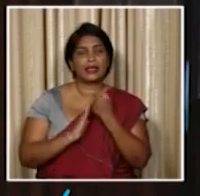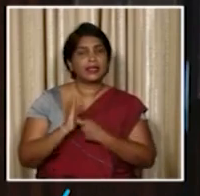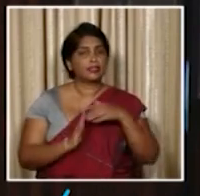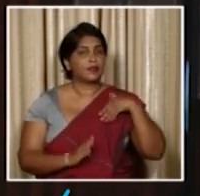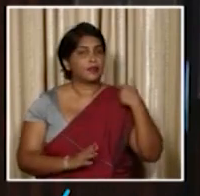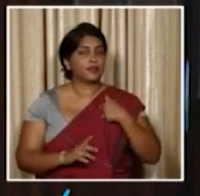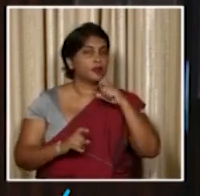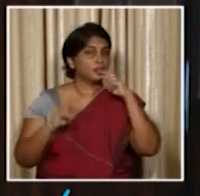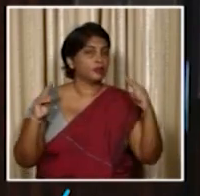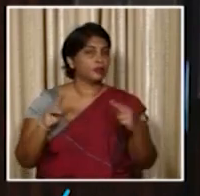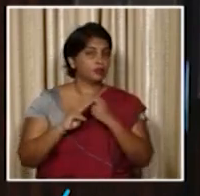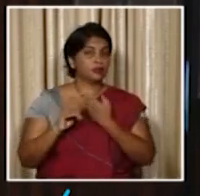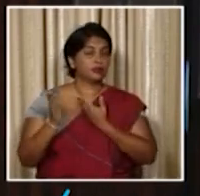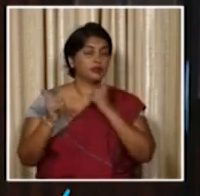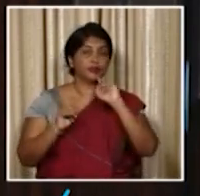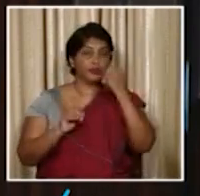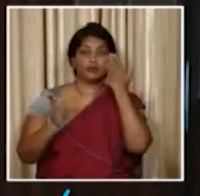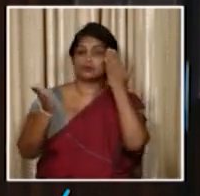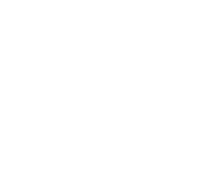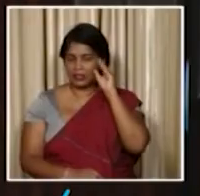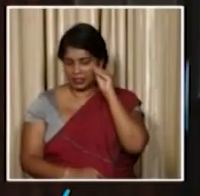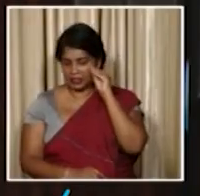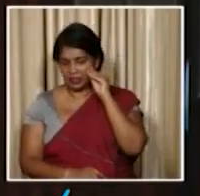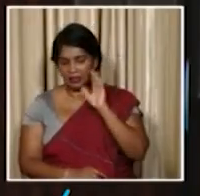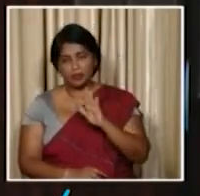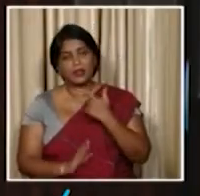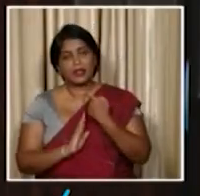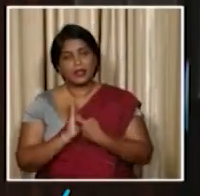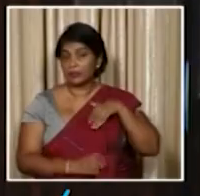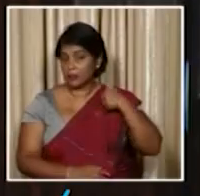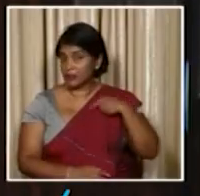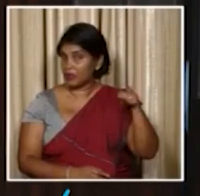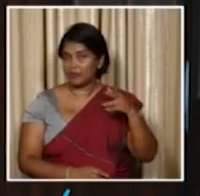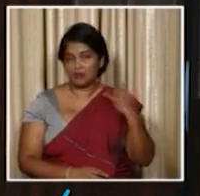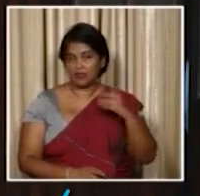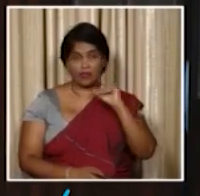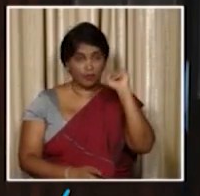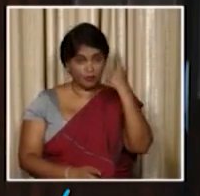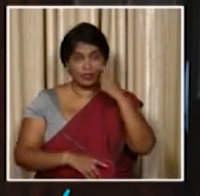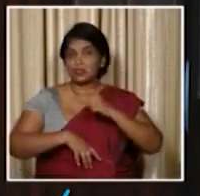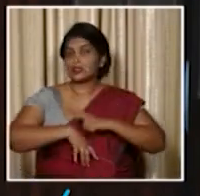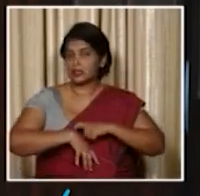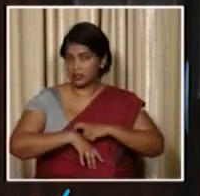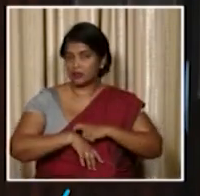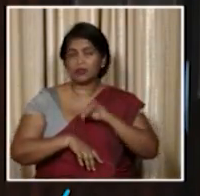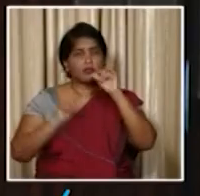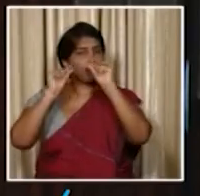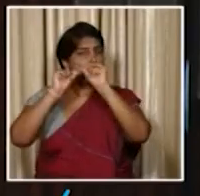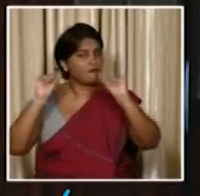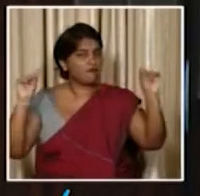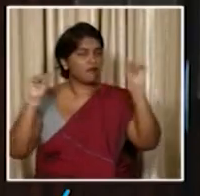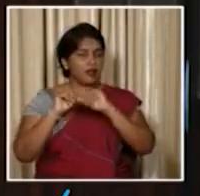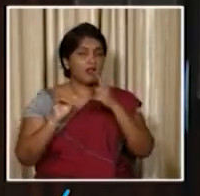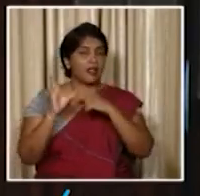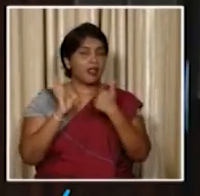විසින් ශ්‍රේෂ්ඨාධිකරණයට පළවෙනි වර ඉදිරිපත් කරපු එව්වා නීතිපතිවරයාට බෑ පළවෙනි වතාවට යම් වගන්තියක්